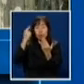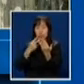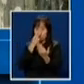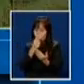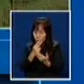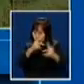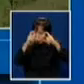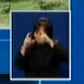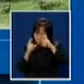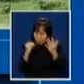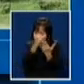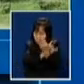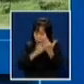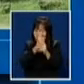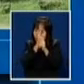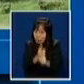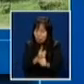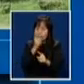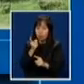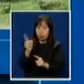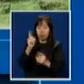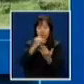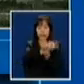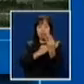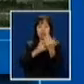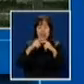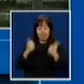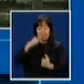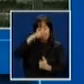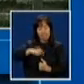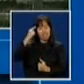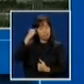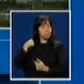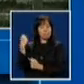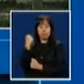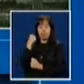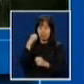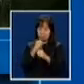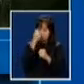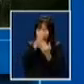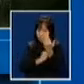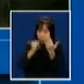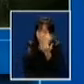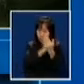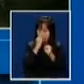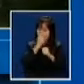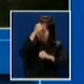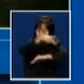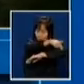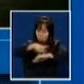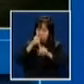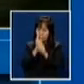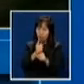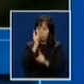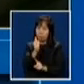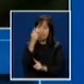กับพื้นที่ตามสภาพความเป็นจริงซึ่งฝ่ายไทยเรามั่นใจนะครับว่า เมื่อกำหนดจากแนวสันปันน้ำแล้วเนี่ย